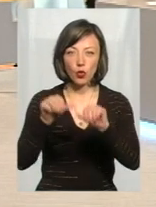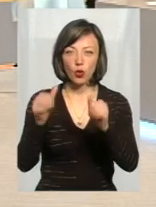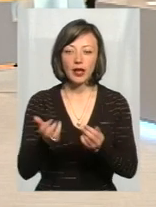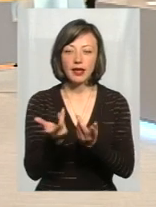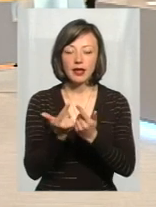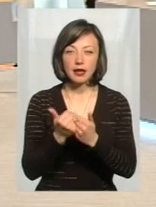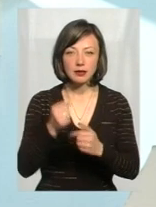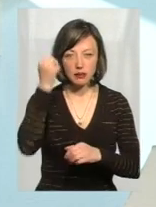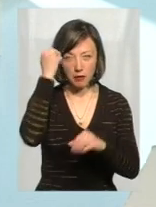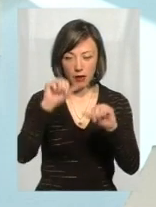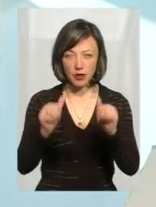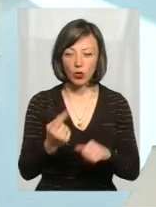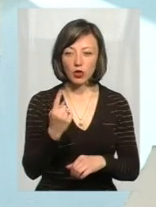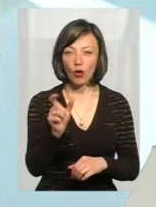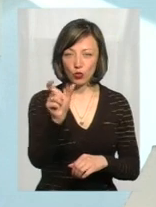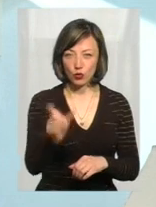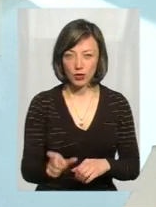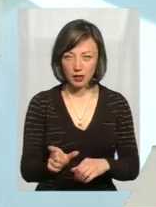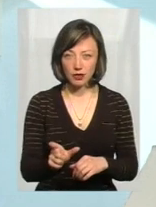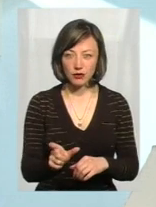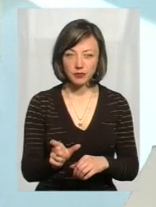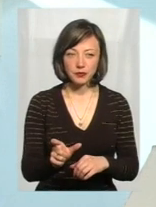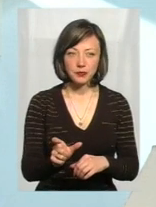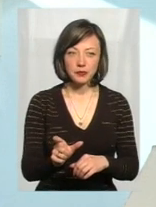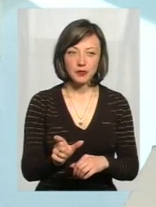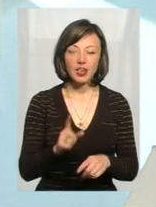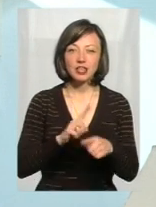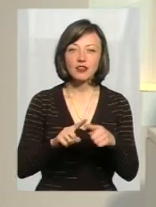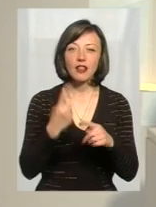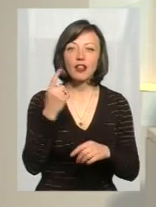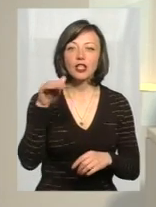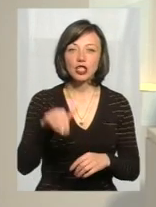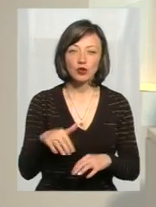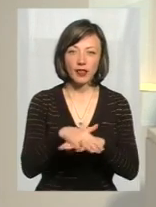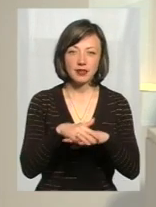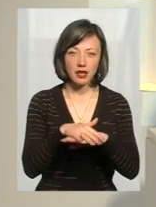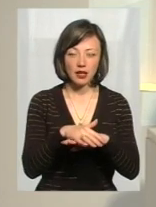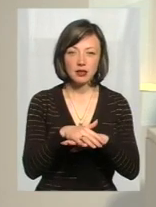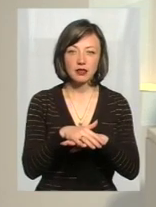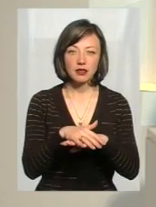кількість пам'яток на душу населення, чи, скажімо так, швидше на тисячу населення,